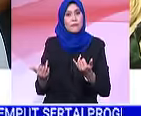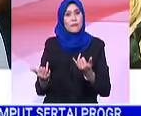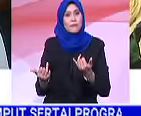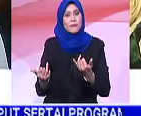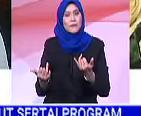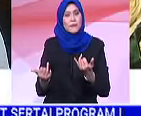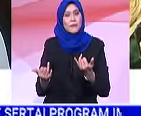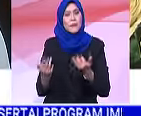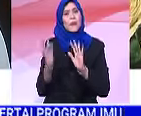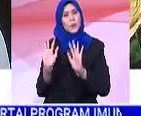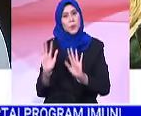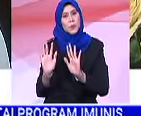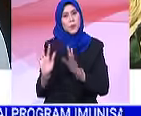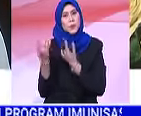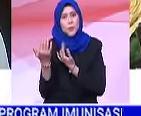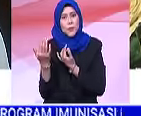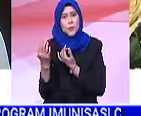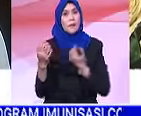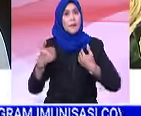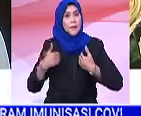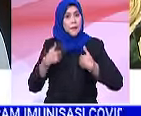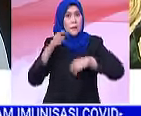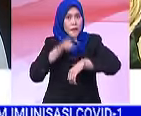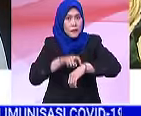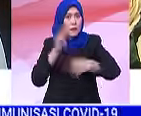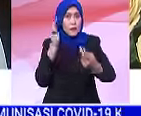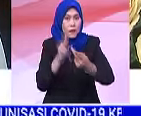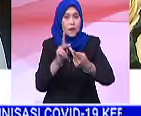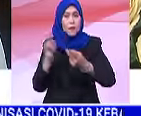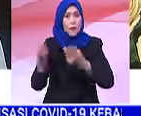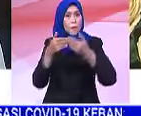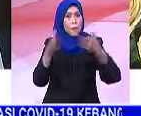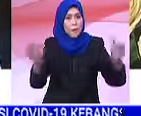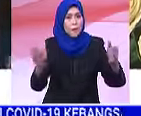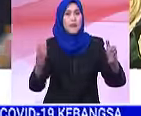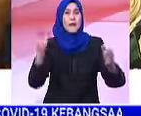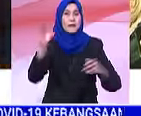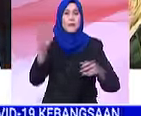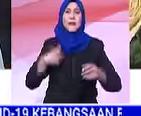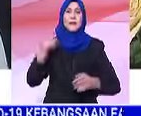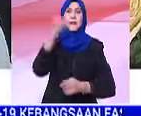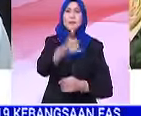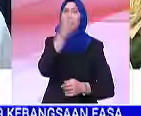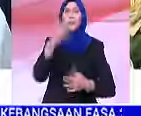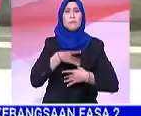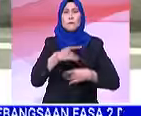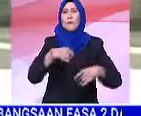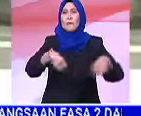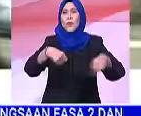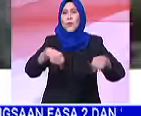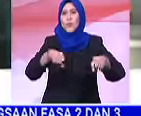kita tunggu je lah. Kalau ada masa yang sesuai dia bagi dia buka insya-Allah pasal kita adalah peminat-peminat motor